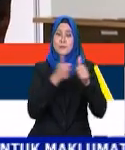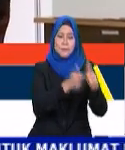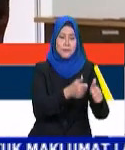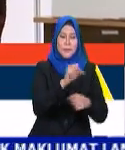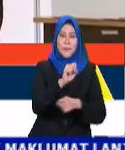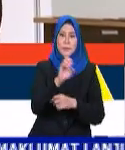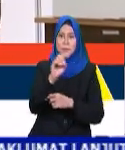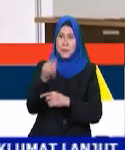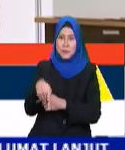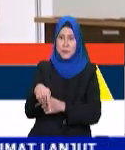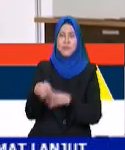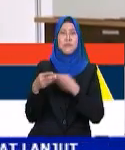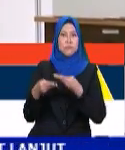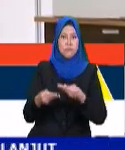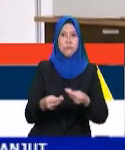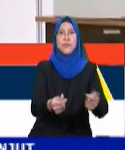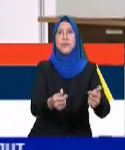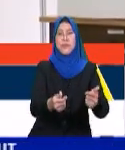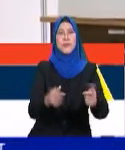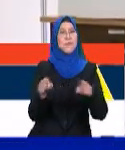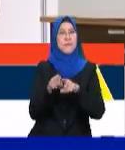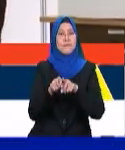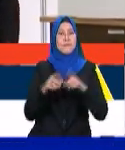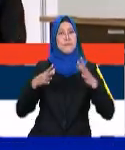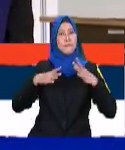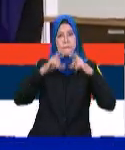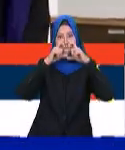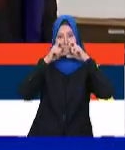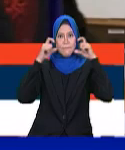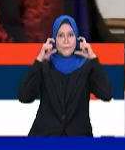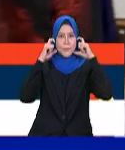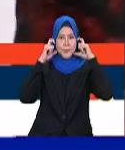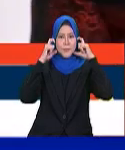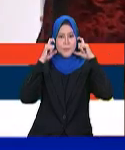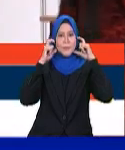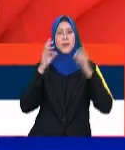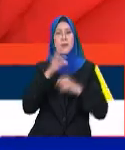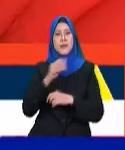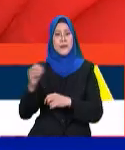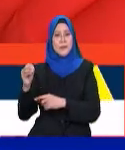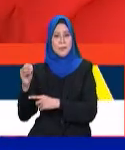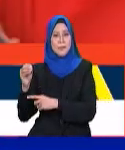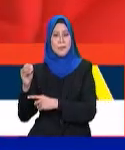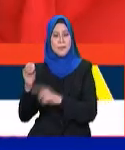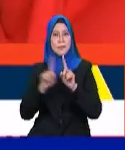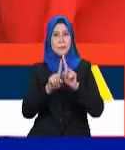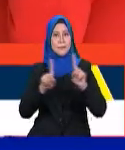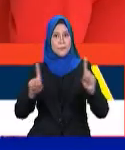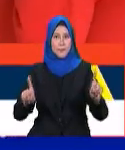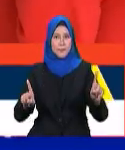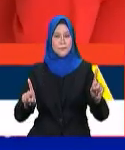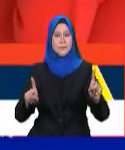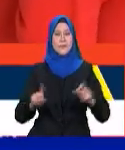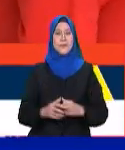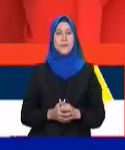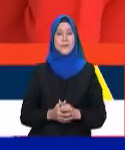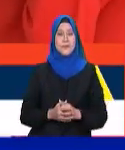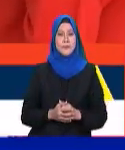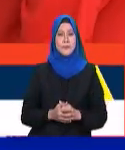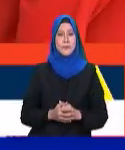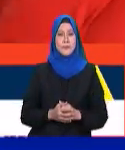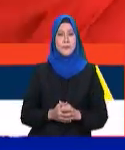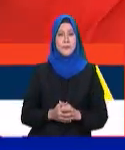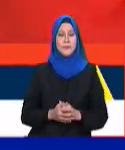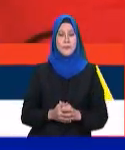SOP berjalan dengan lancar iaitu seperti pemakaian pelitup separuh muka dan juga penjarakan fizikal